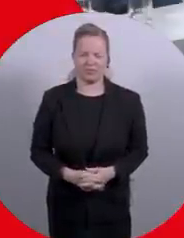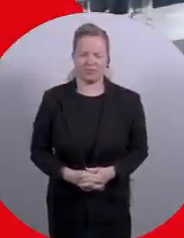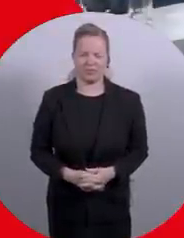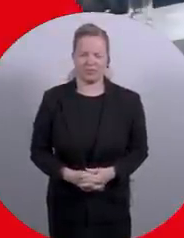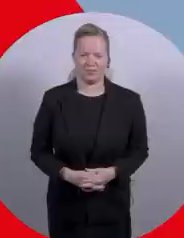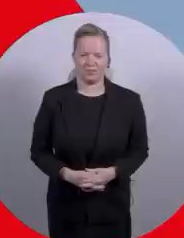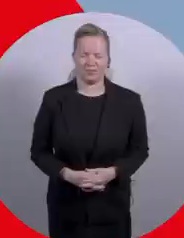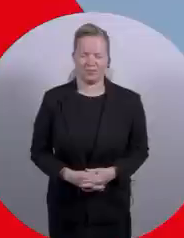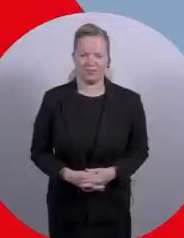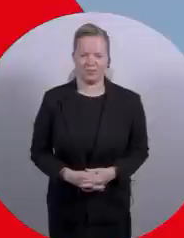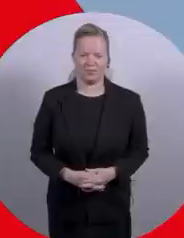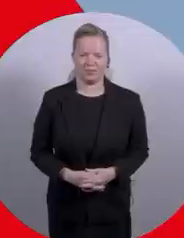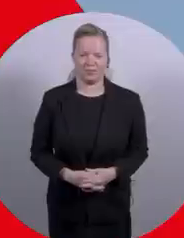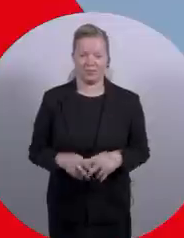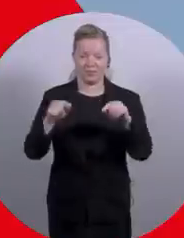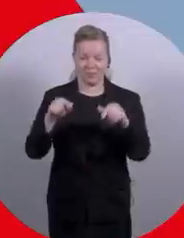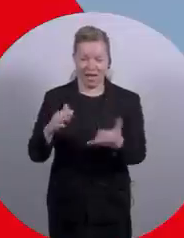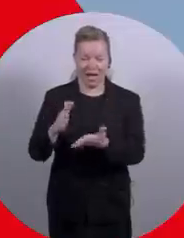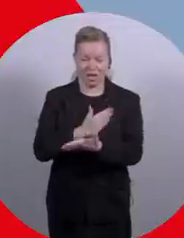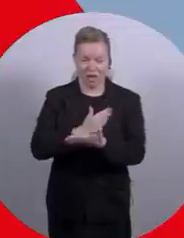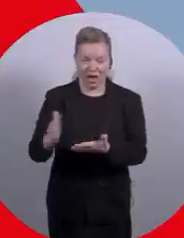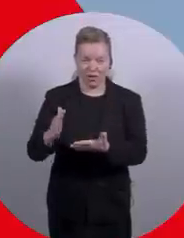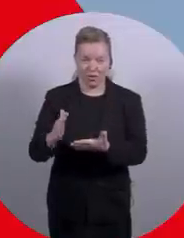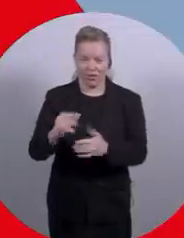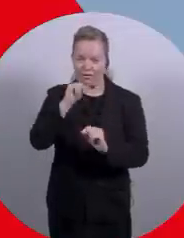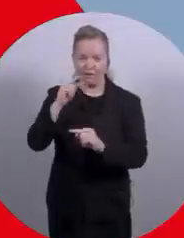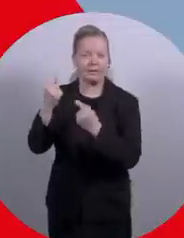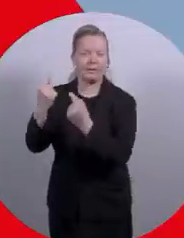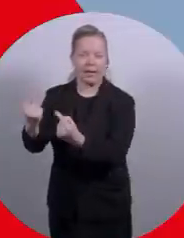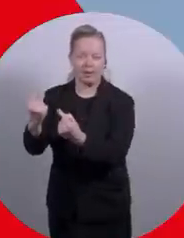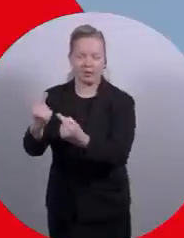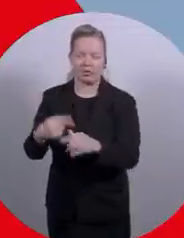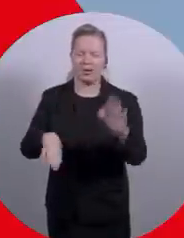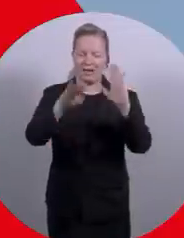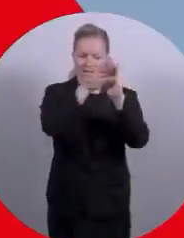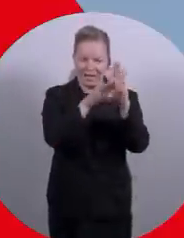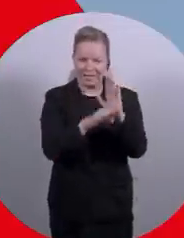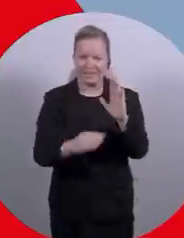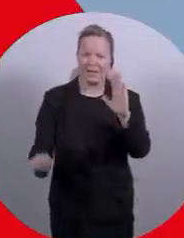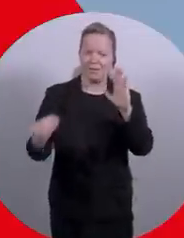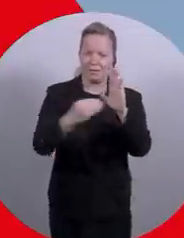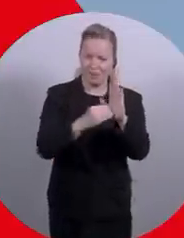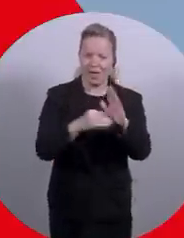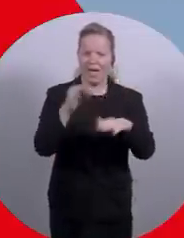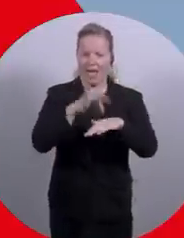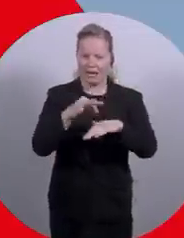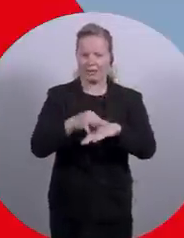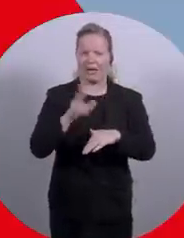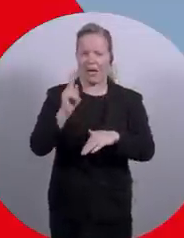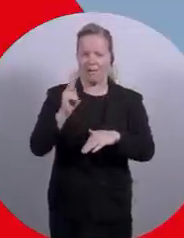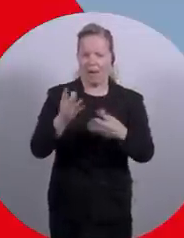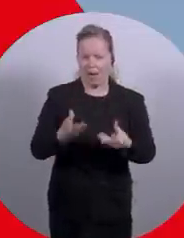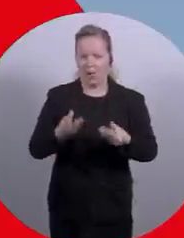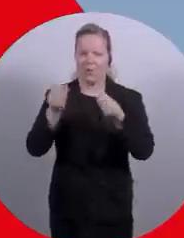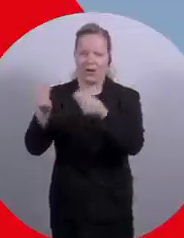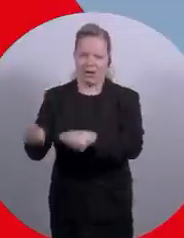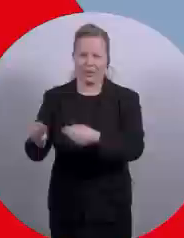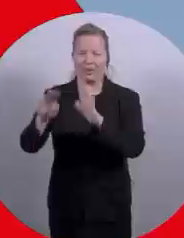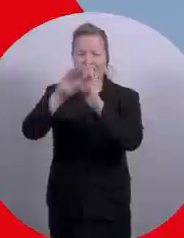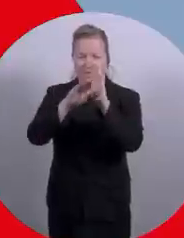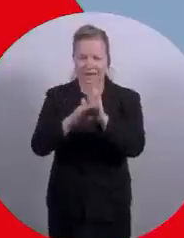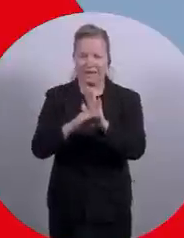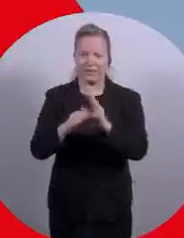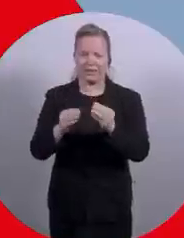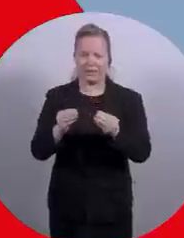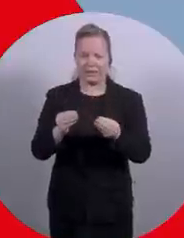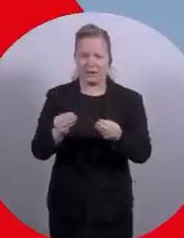die Entscheidung darüber haben wir gesetzlich in das Ärzte gesetzt gelegt und haben wir gesetzlich der Ärztekammer übertragen wir haben das Heft aus